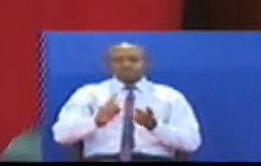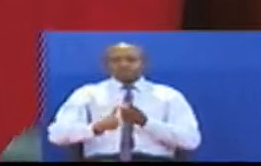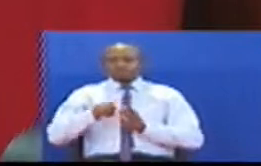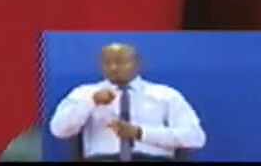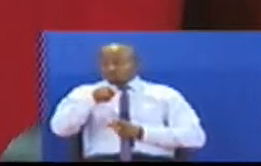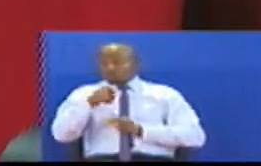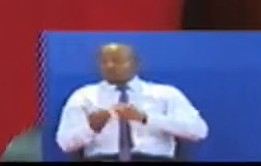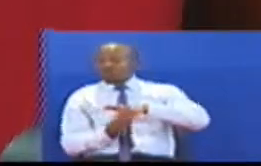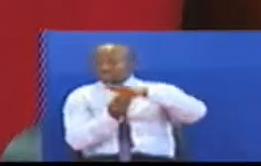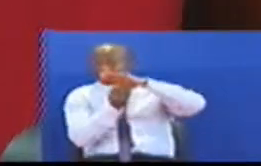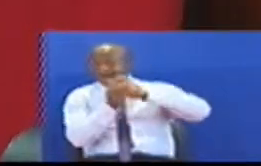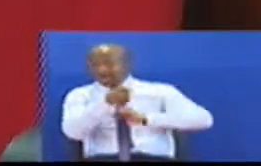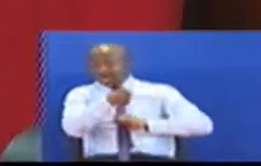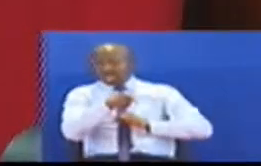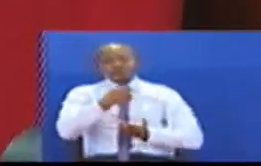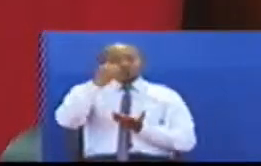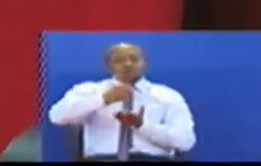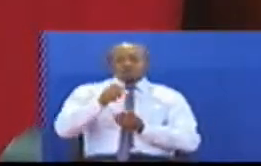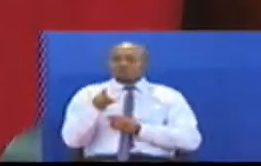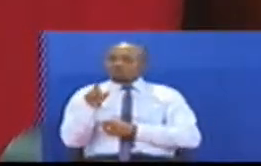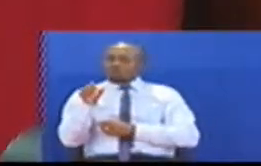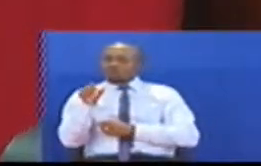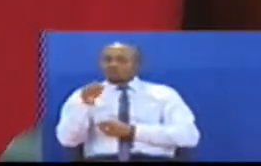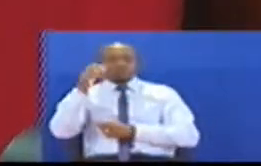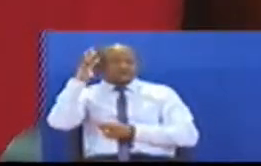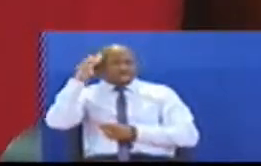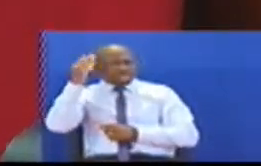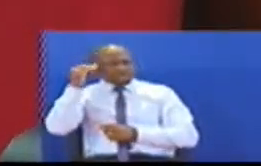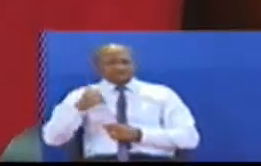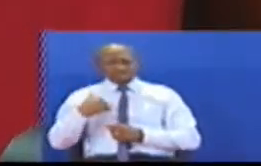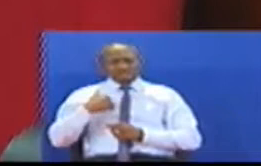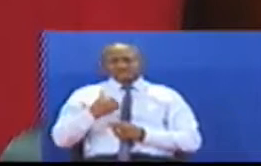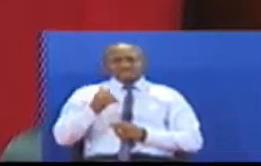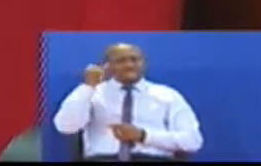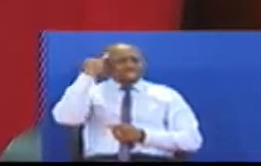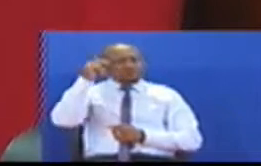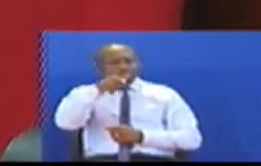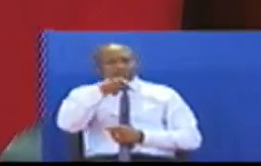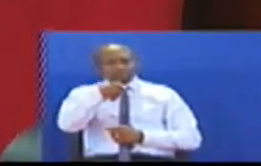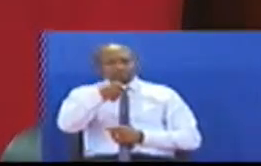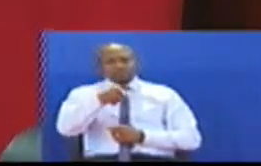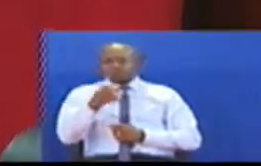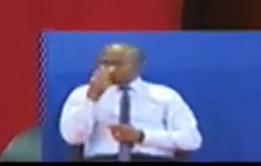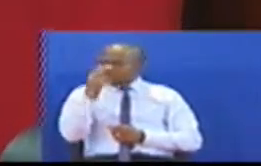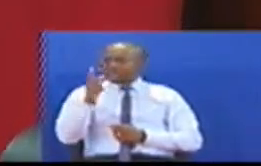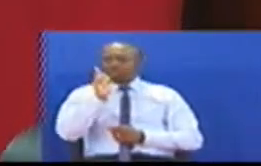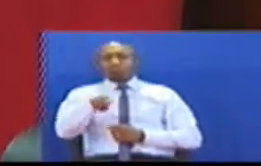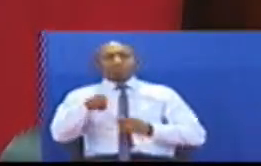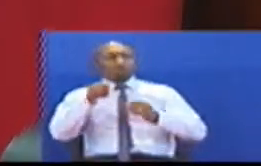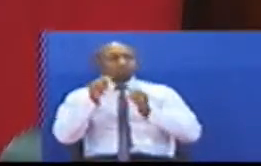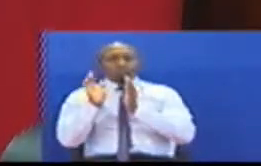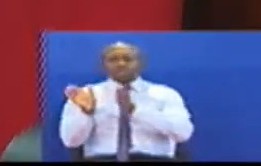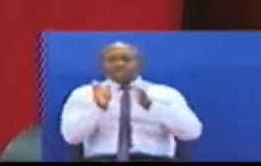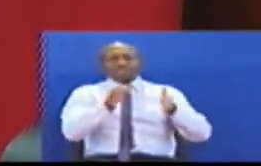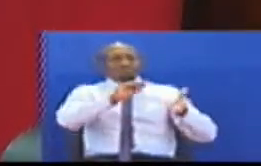Fund. Mfuko huu mimi nashauri Mheshimiwa Spika tuone tunafanya utaratibu gani wa kuweza